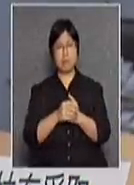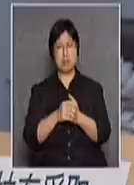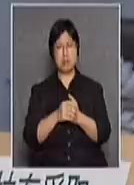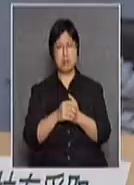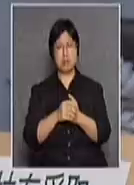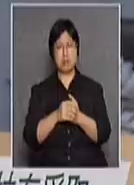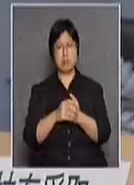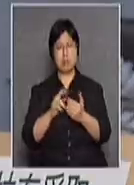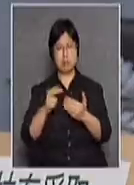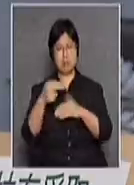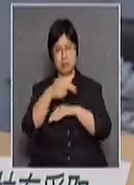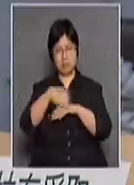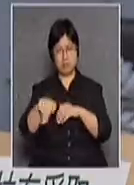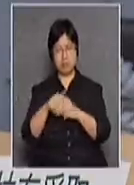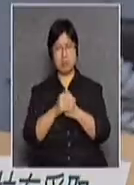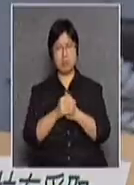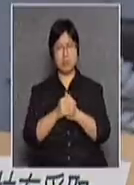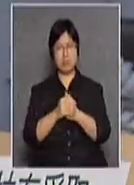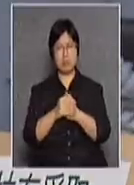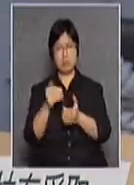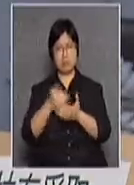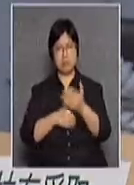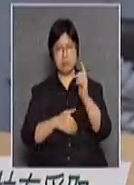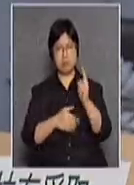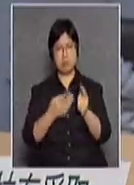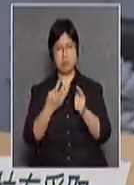項修正案，削減